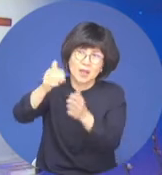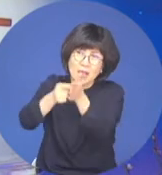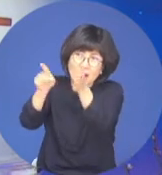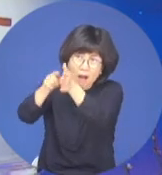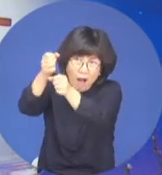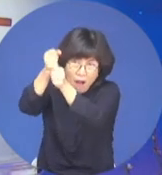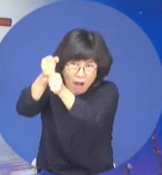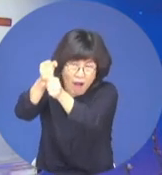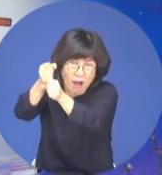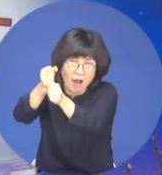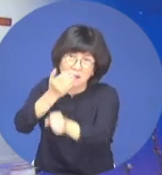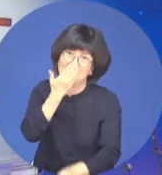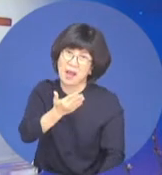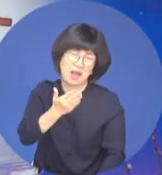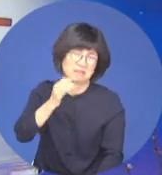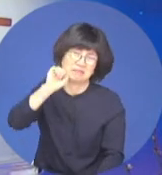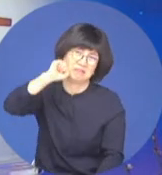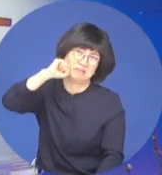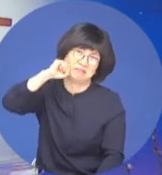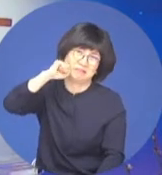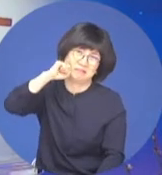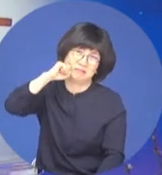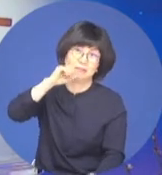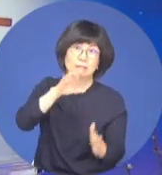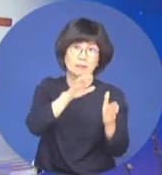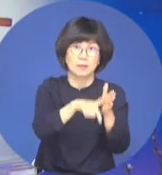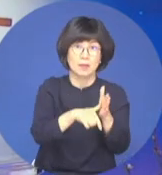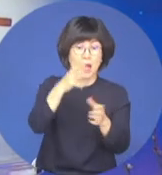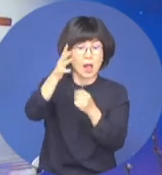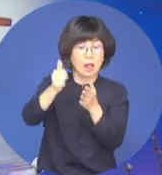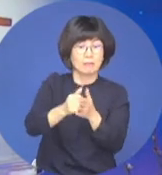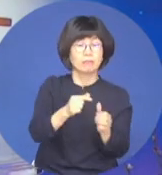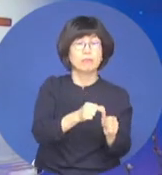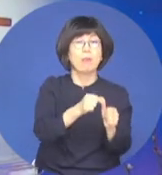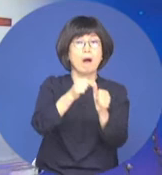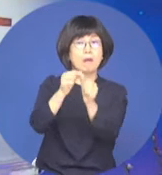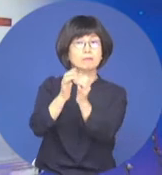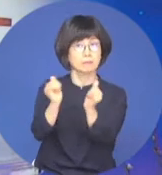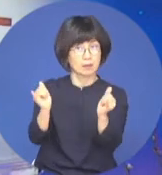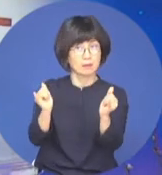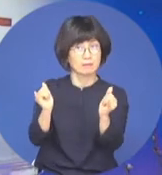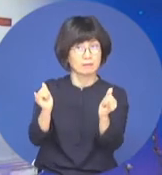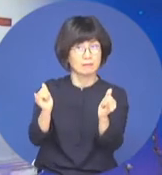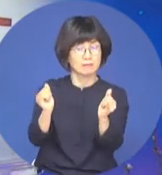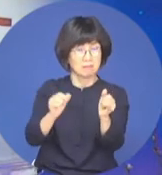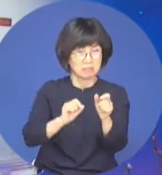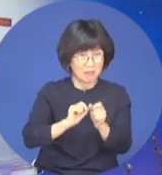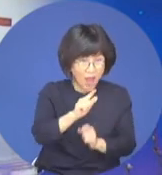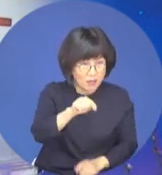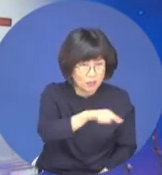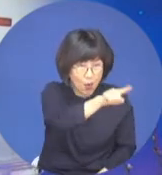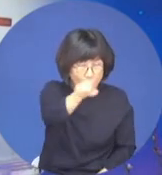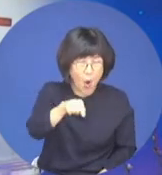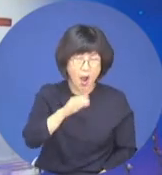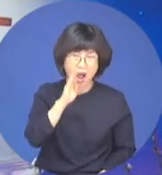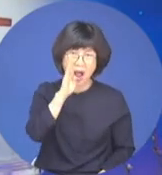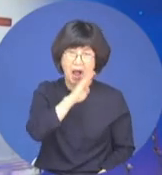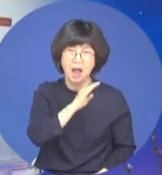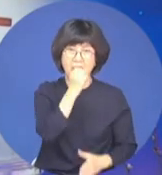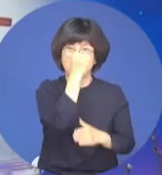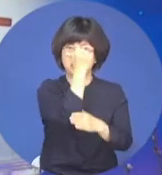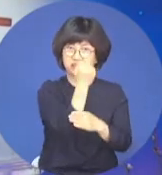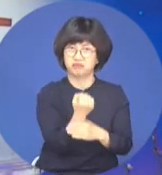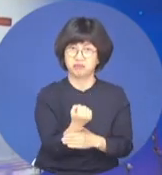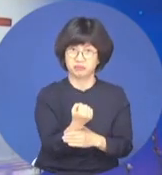그 당시였습니다. 하나님의 택한 백성이라고 하는 이스라엘 사람들 대부분이 타락하여 오늘 본문에